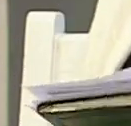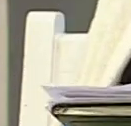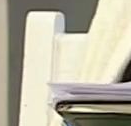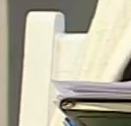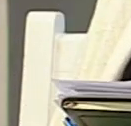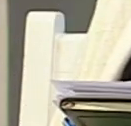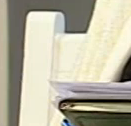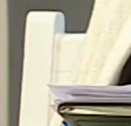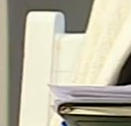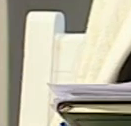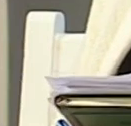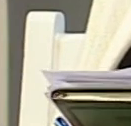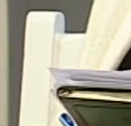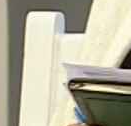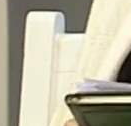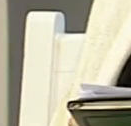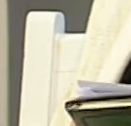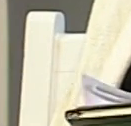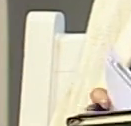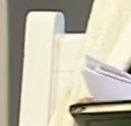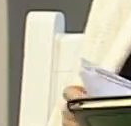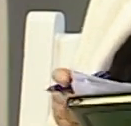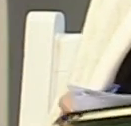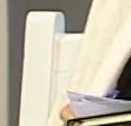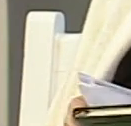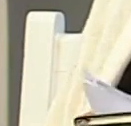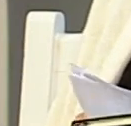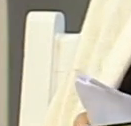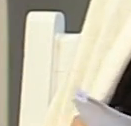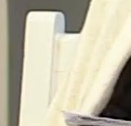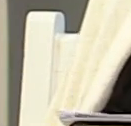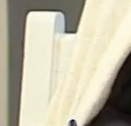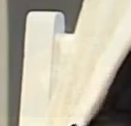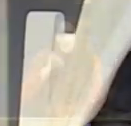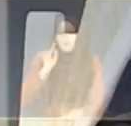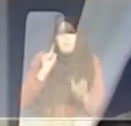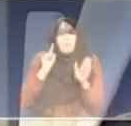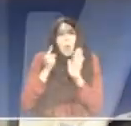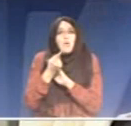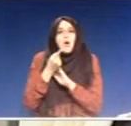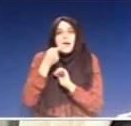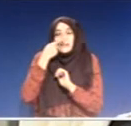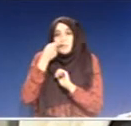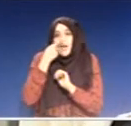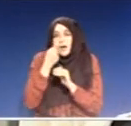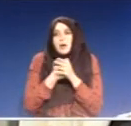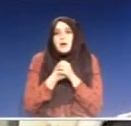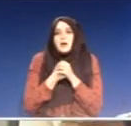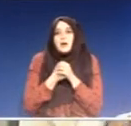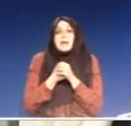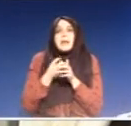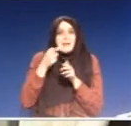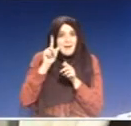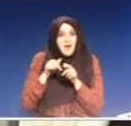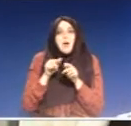عند إنجازي لهذا الروبورتاج أنه دكتور كلما تعمقنا في خبرة في مجال كلما كان التدقيق